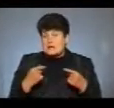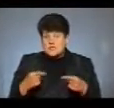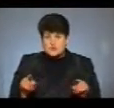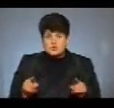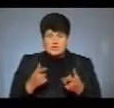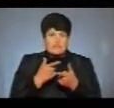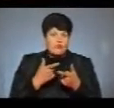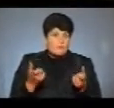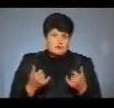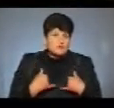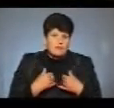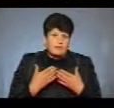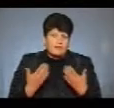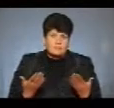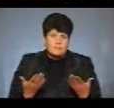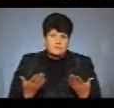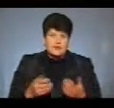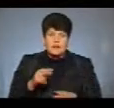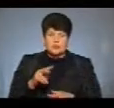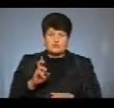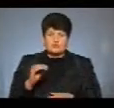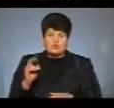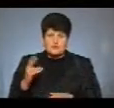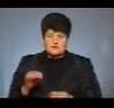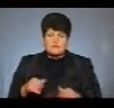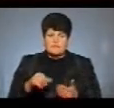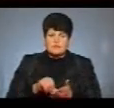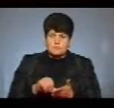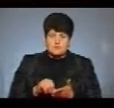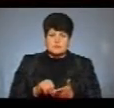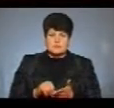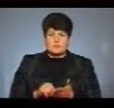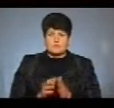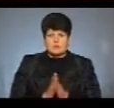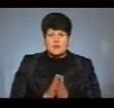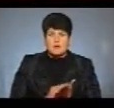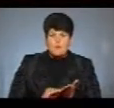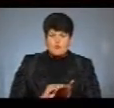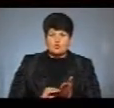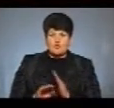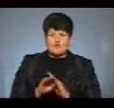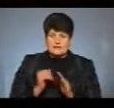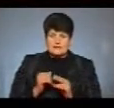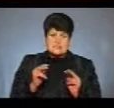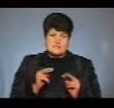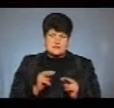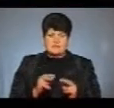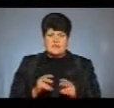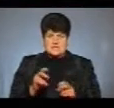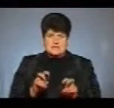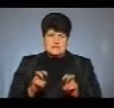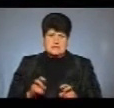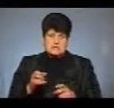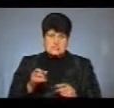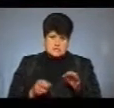Іншої інформації в мене немає. Леонід Бучковський виступив з клопотанням повторно викликати свідків на наступне засідання. Головуючий суддя